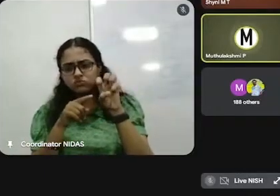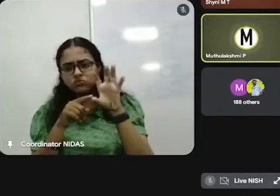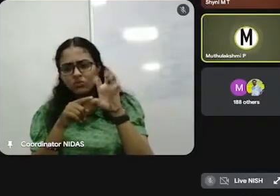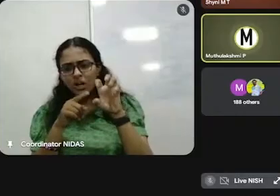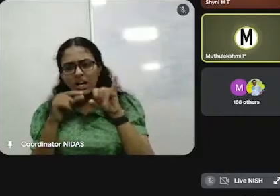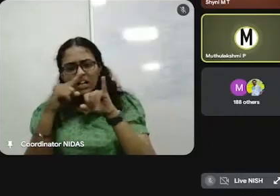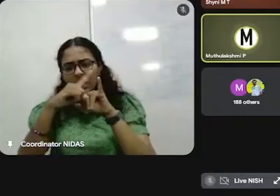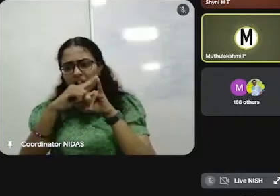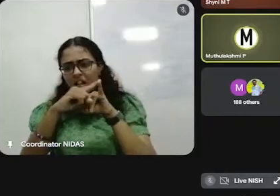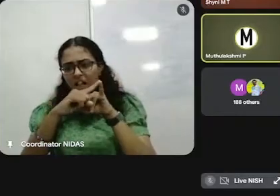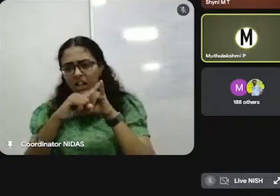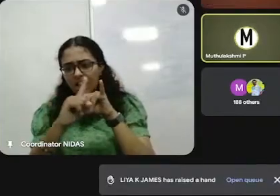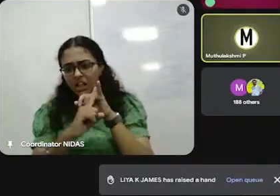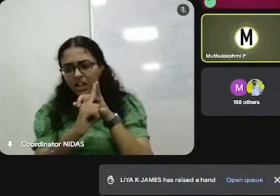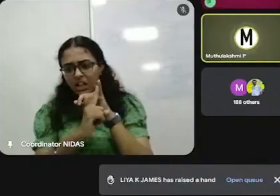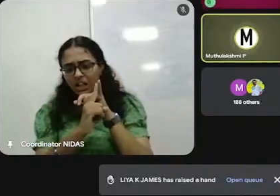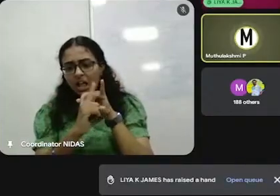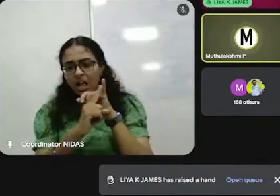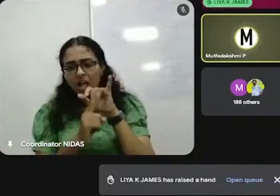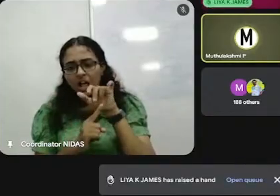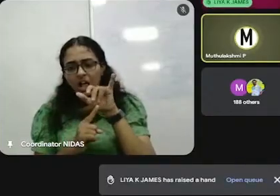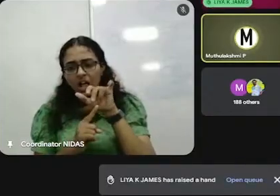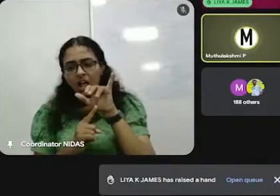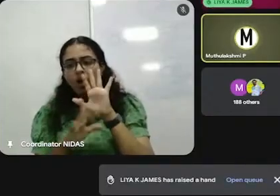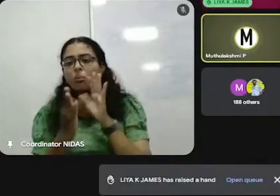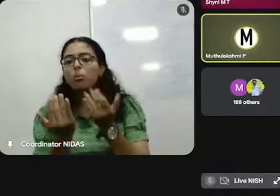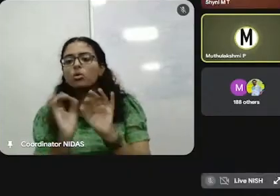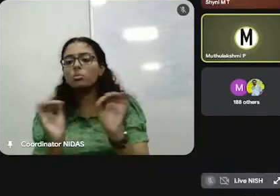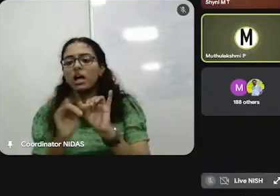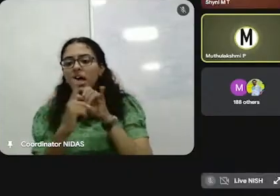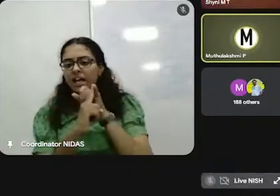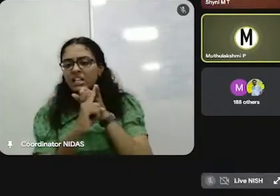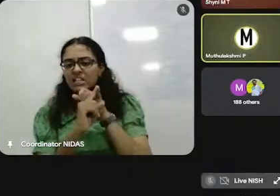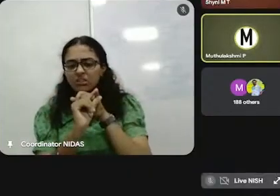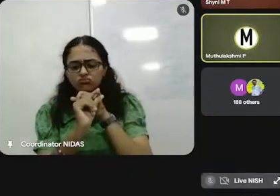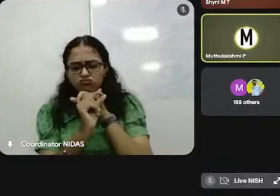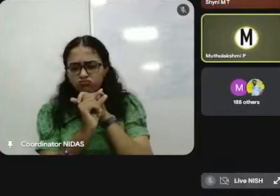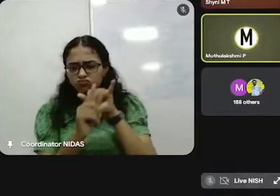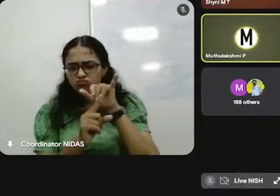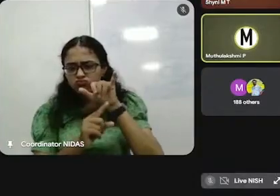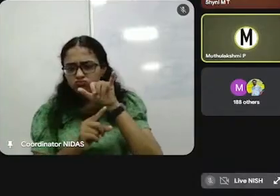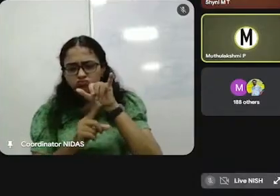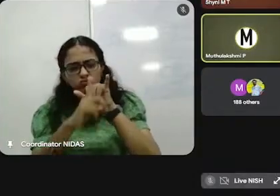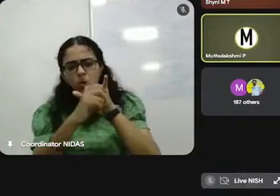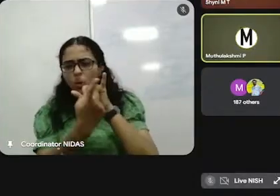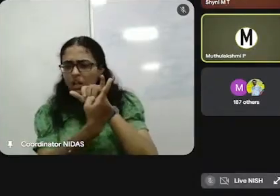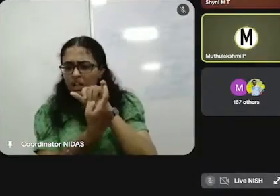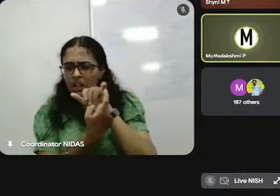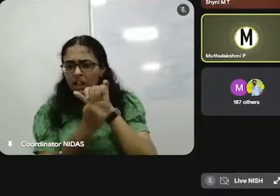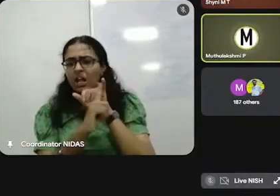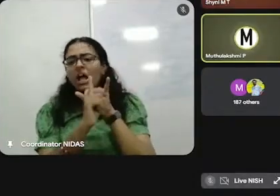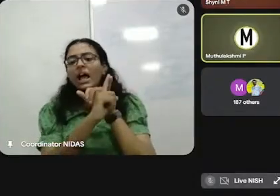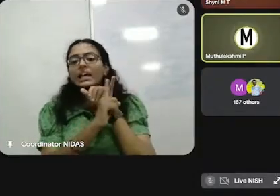പറയുമ്പോൾ അവസാനം ഒരു ചെറിയ ഫിംഗർ അത് മാത്രം വന്നിട്ടുള്ള ഫുൾ റേഞ്ച് ഓഫ് മോഷൻ അല്ലെങ്കിൽ ഒരു മസിൽ വീക്ക്നെസ് വന്നിട്ടുള്ള കാണാൻ പറ്റും.